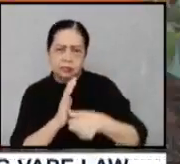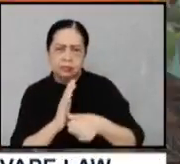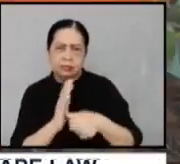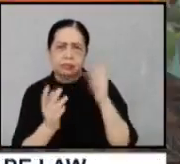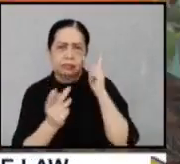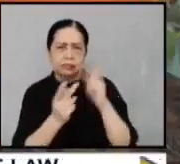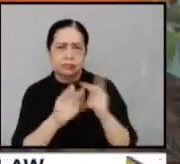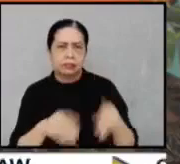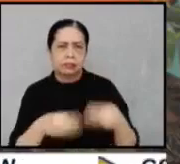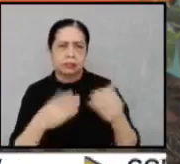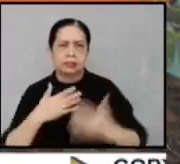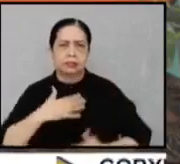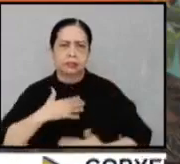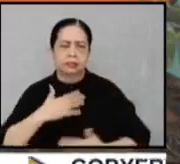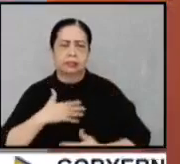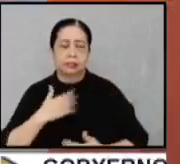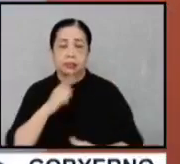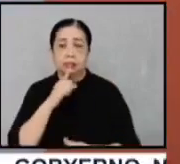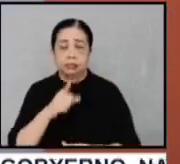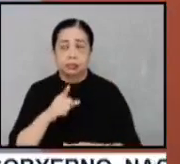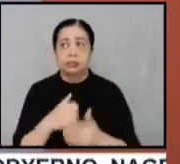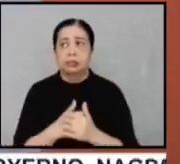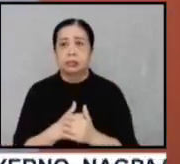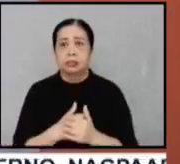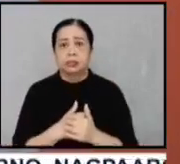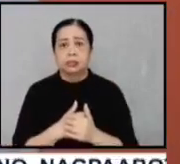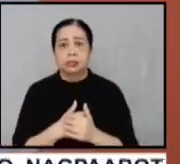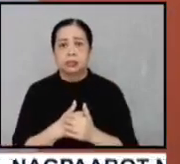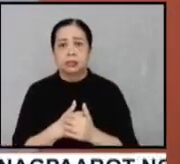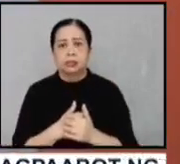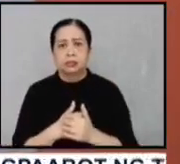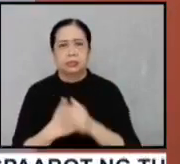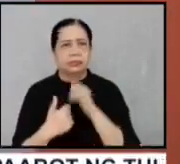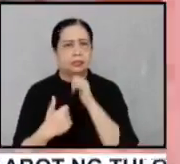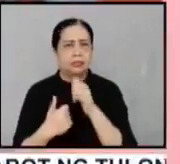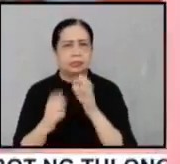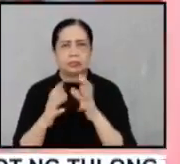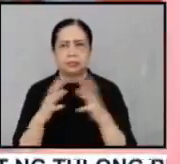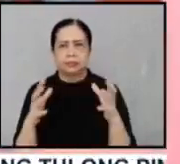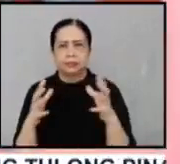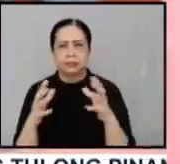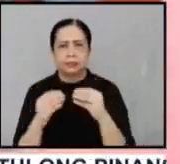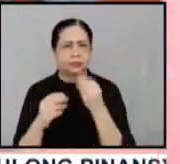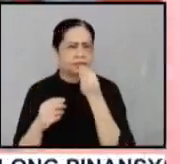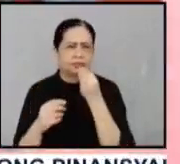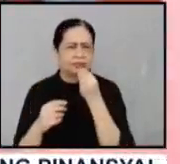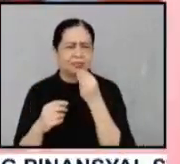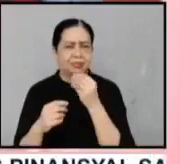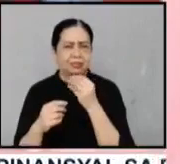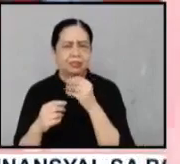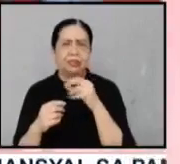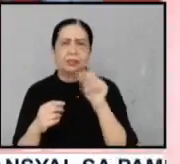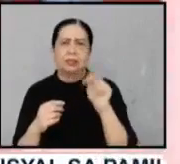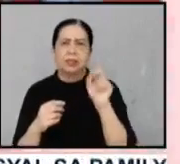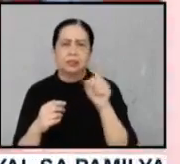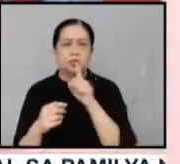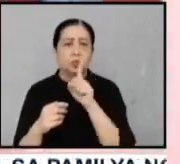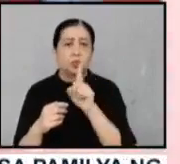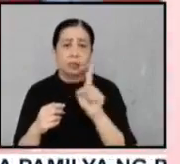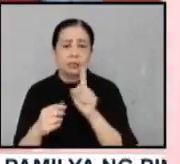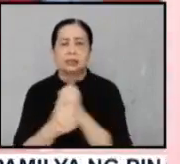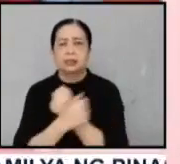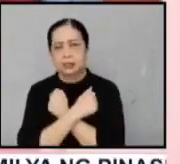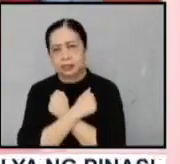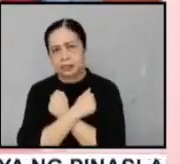magmabasaya sila? Alam mo, sa totoo lang, hindi gaano yung sa pagkain eh. Ang kailangan nila yung pagmamahal. Kalinga,